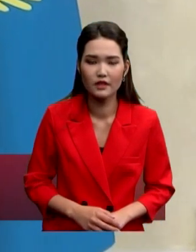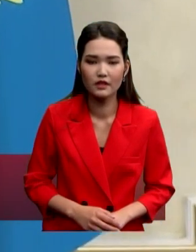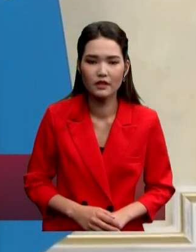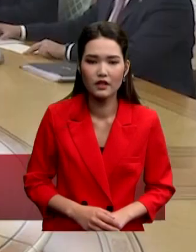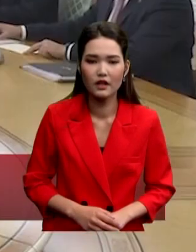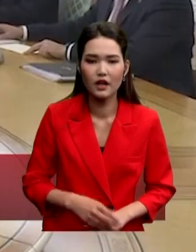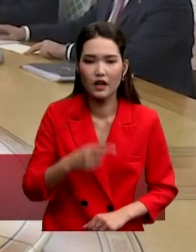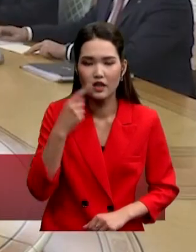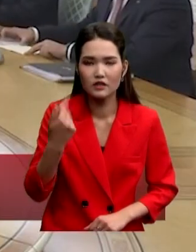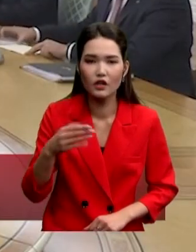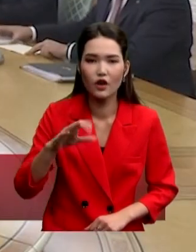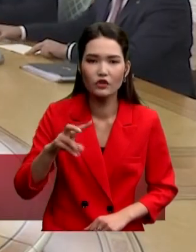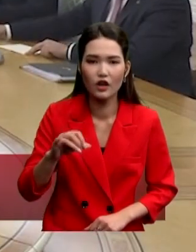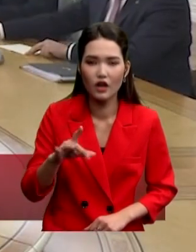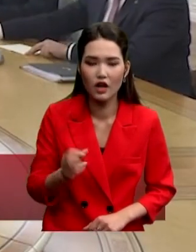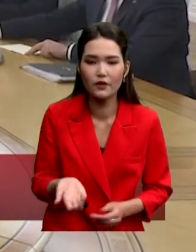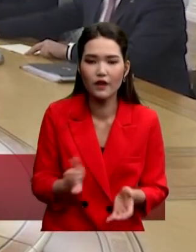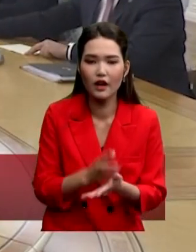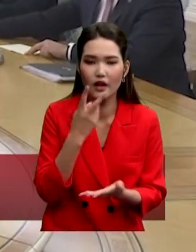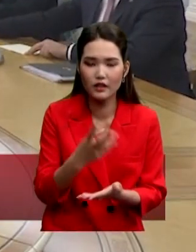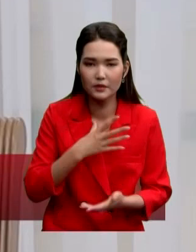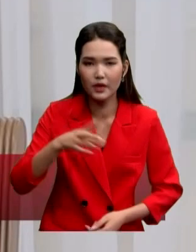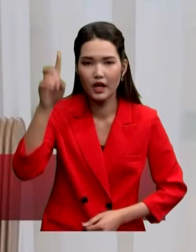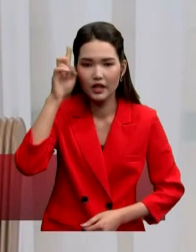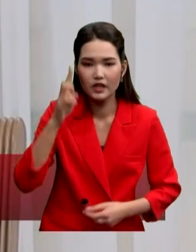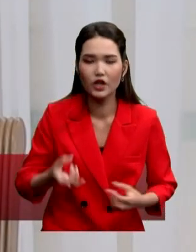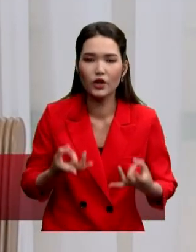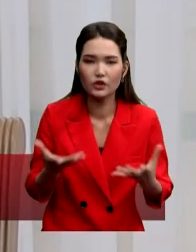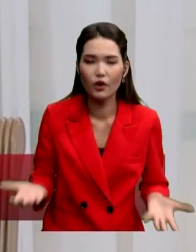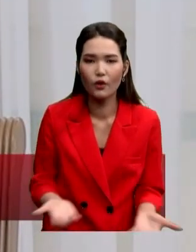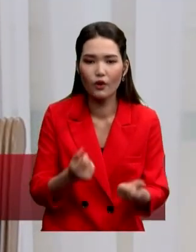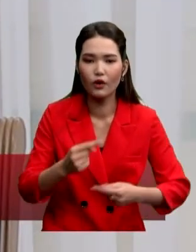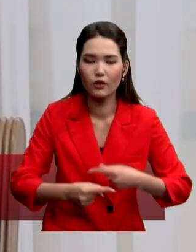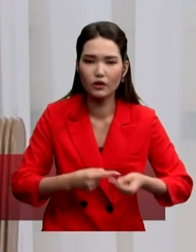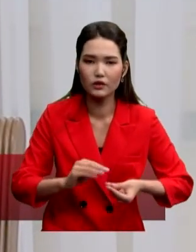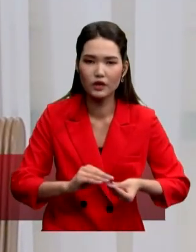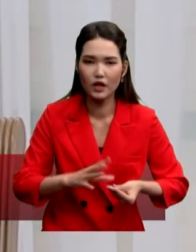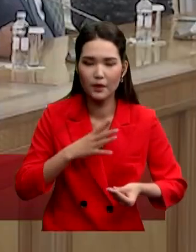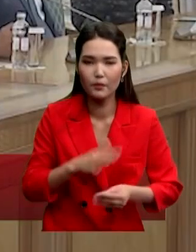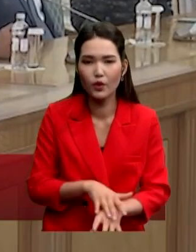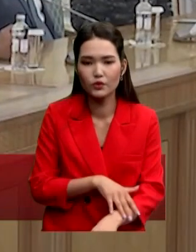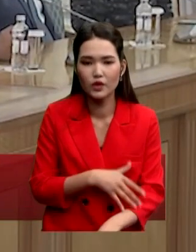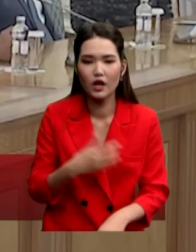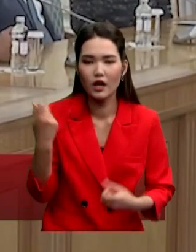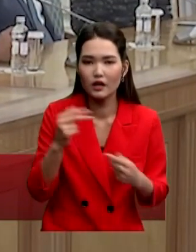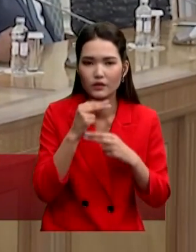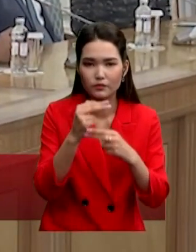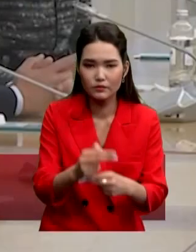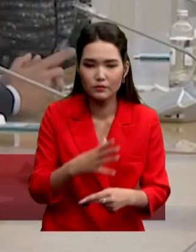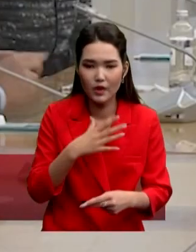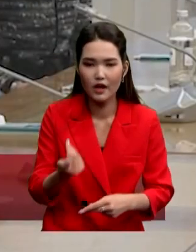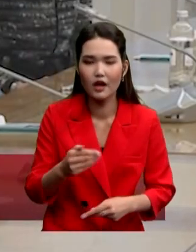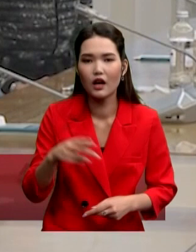Блинкенді Тоқаев та қабылдады. Егемендігімізді тұрақты түрде қолдап келе жатқан үшін ризашылығын білдірді. Ал Америка